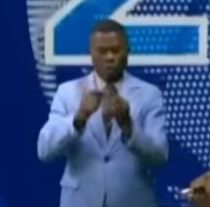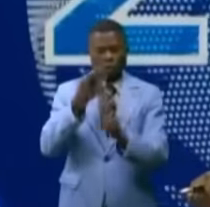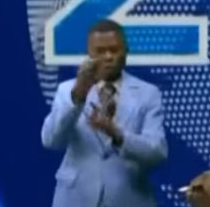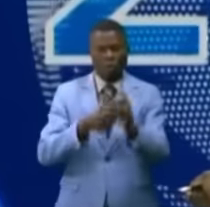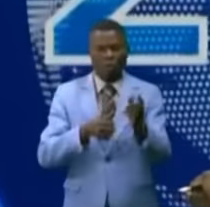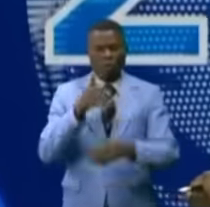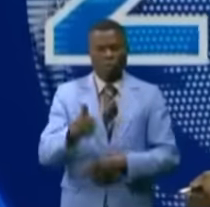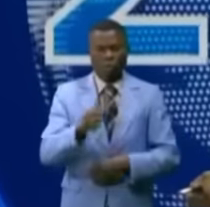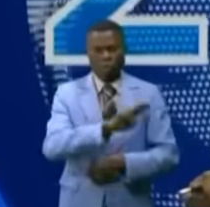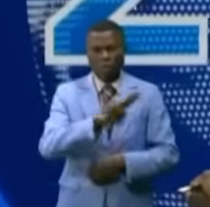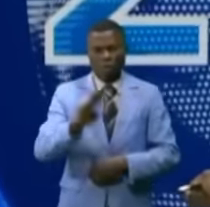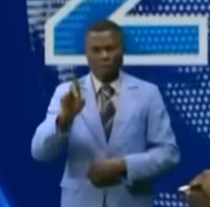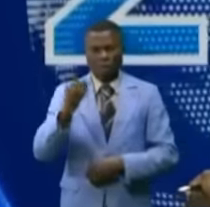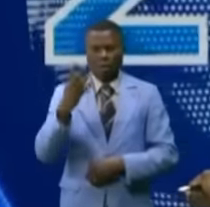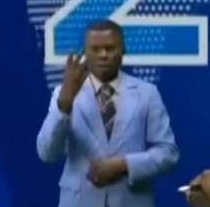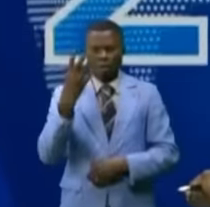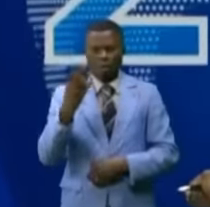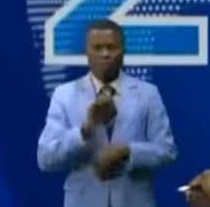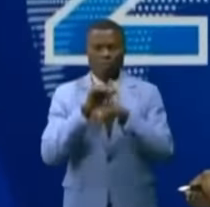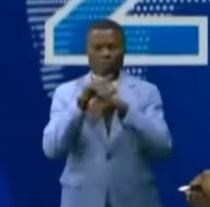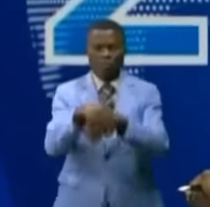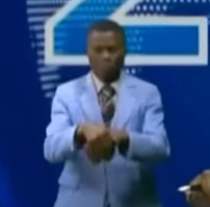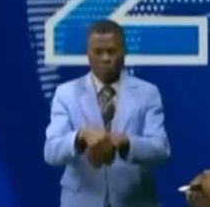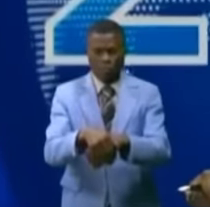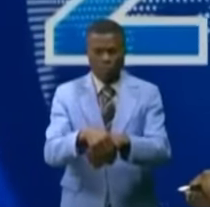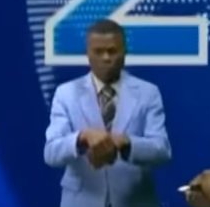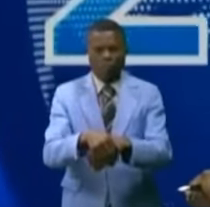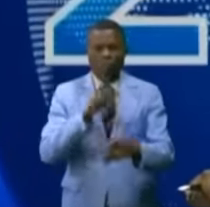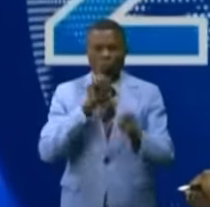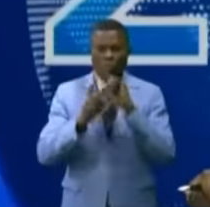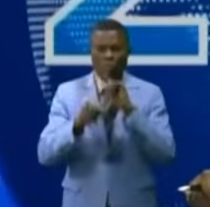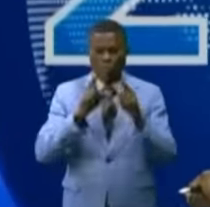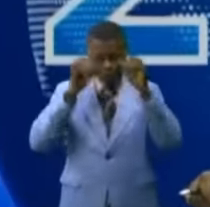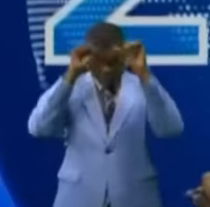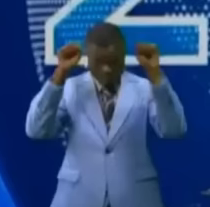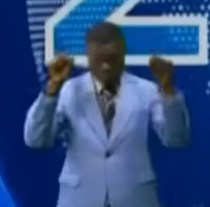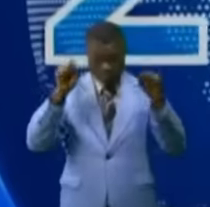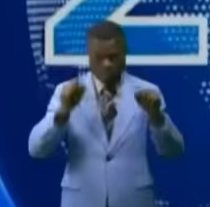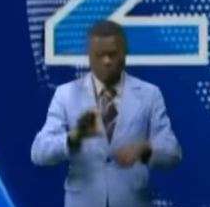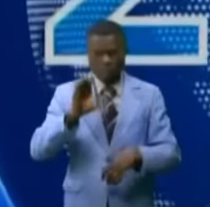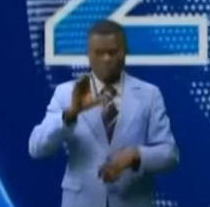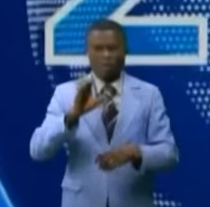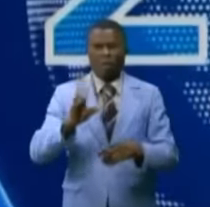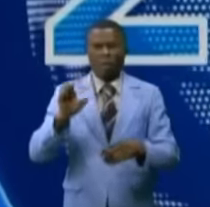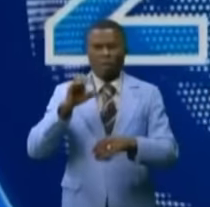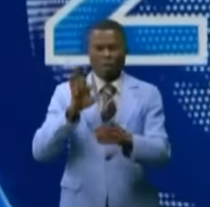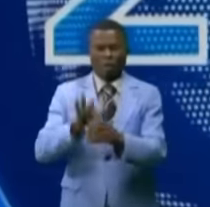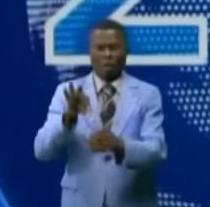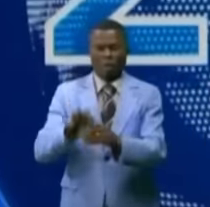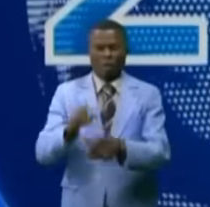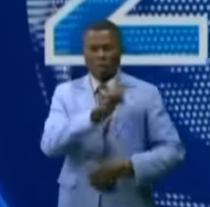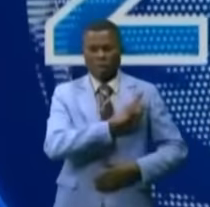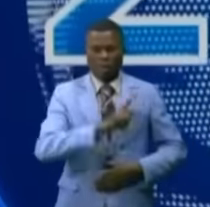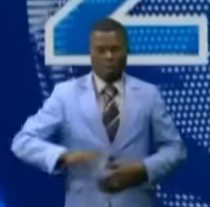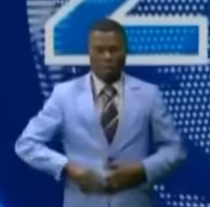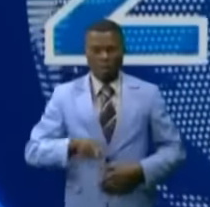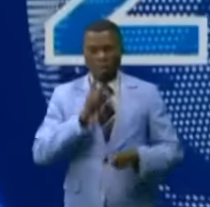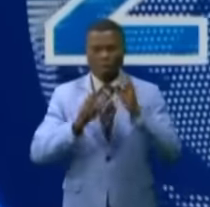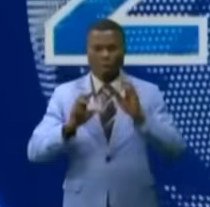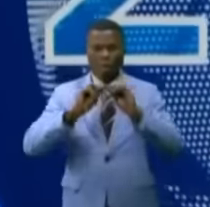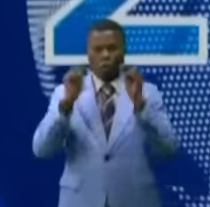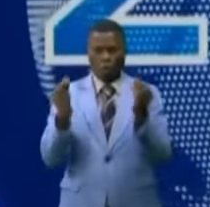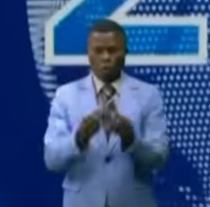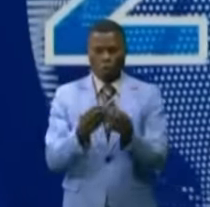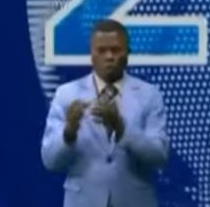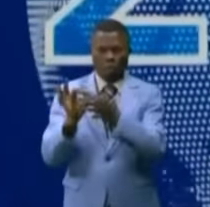janvier 2024. Engagement pris au terme d'un entretien que le président de la CENI, Denis Kadima, a eu ce vendredi avec une délégation de